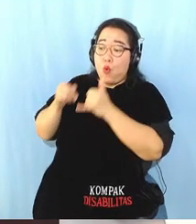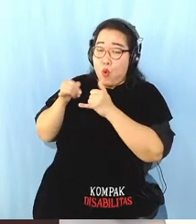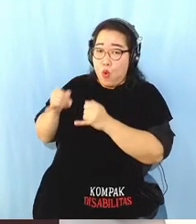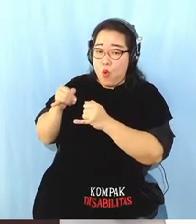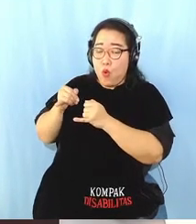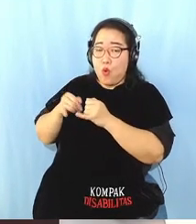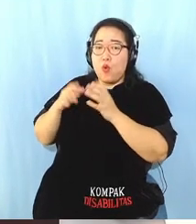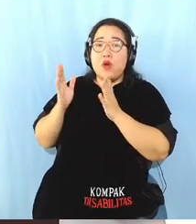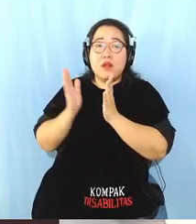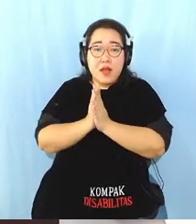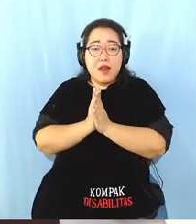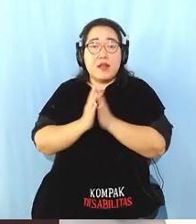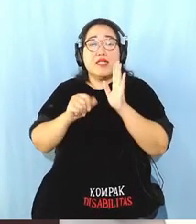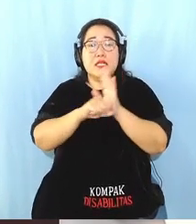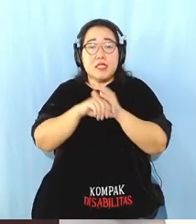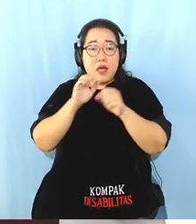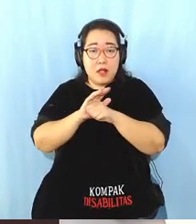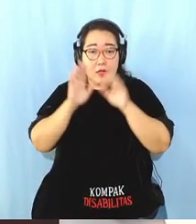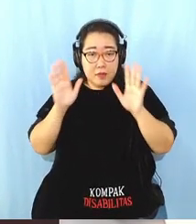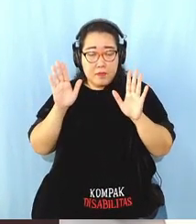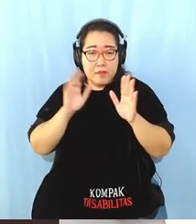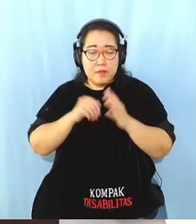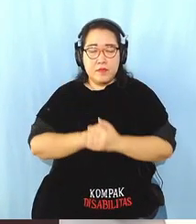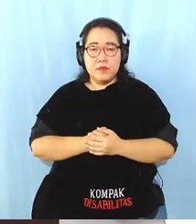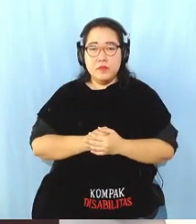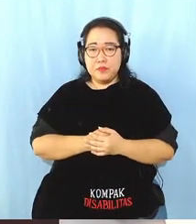dan kemudian disalibkan.